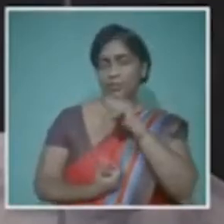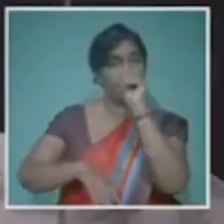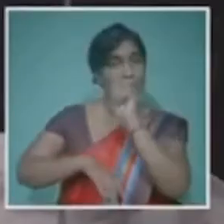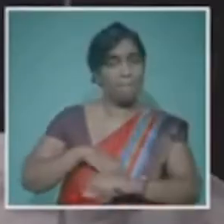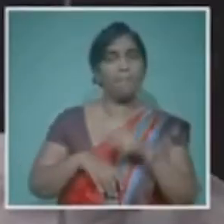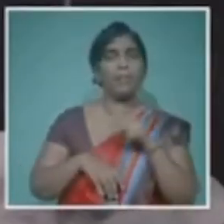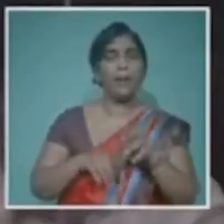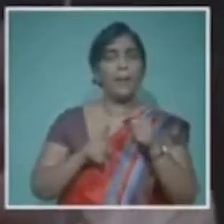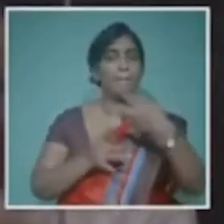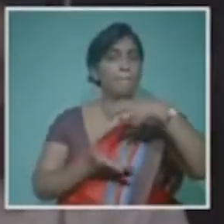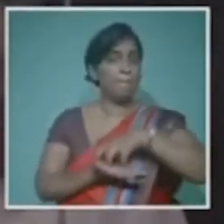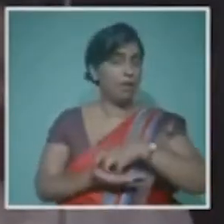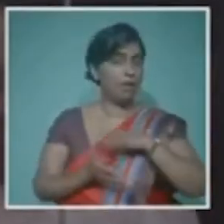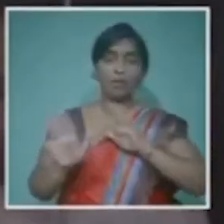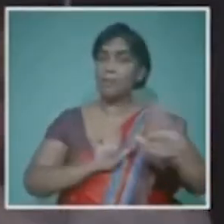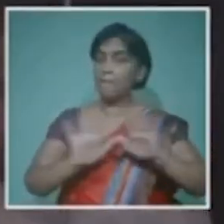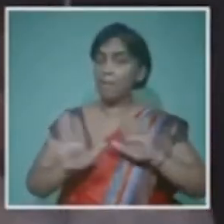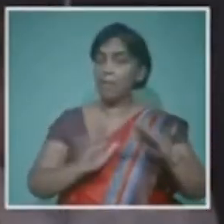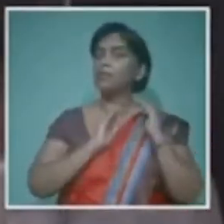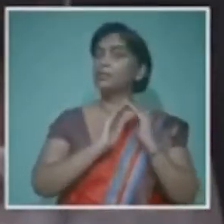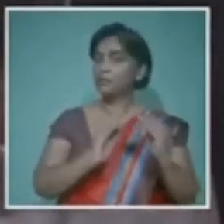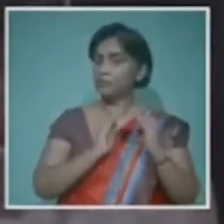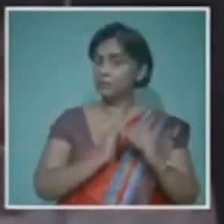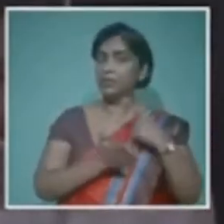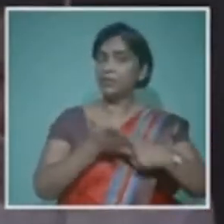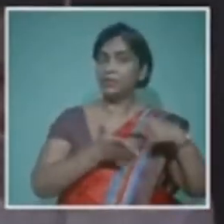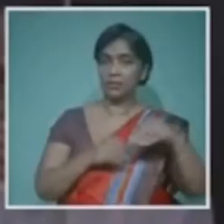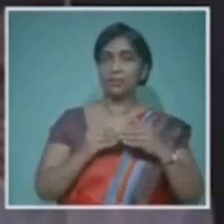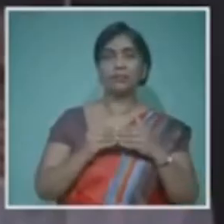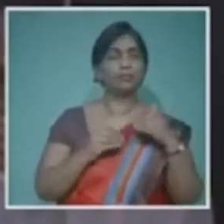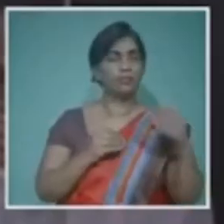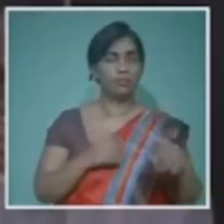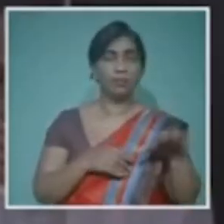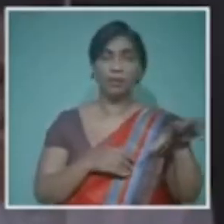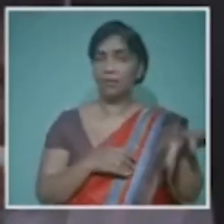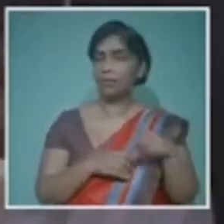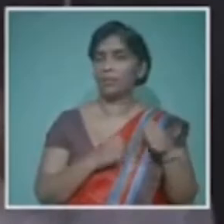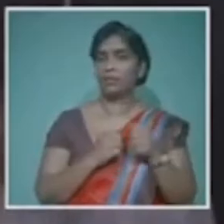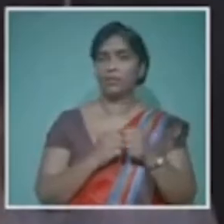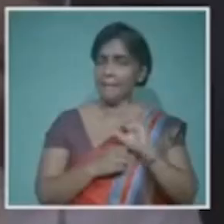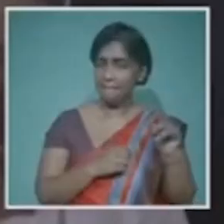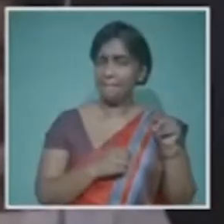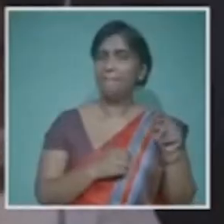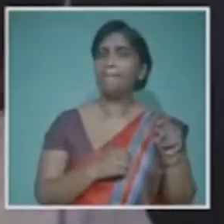උප්පරවැට්ටිය පළාත් පාලන ආයතන මැතිවරණය කළ දැමීමට යොදා ගන්නට උත්සාහ දරන්න එපා